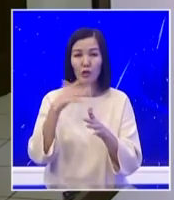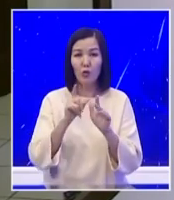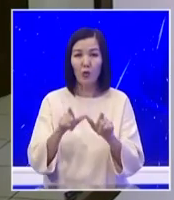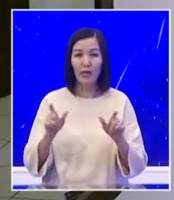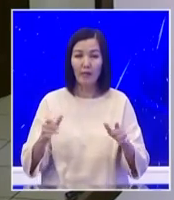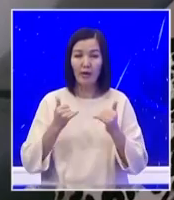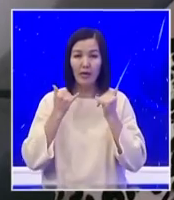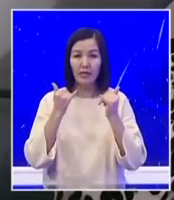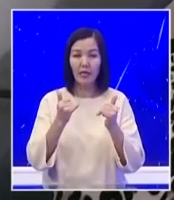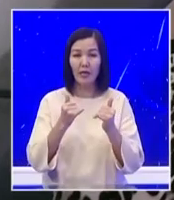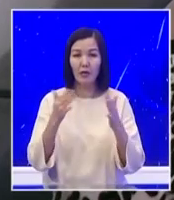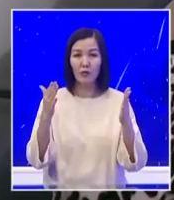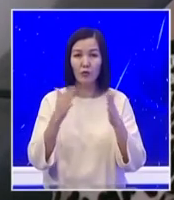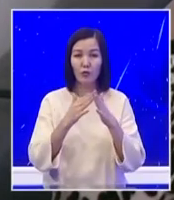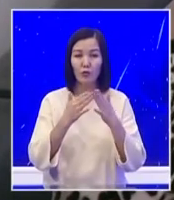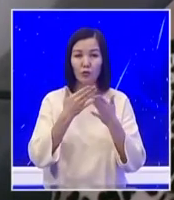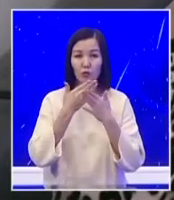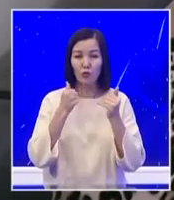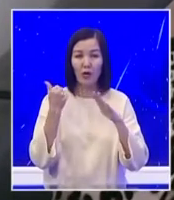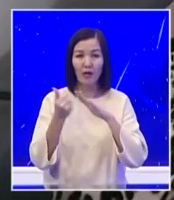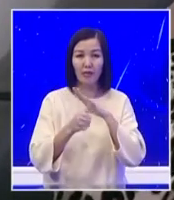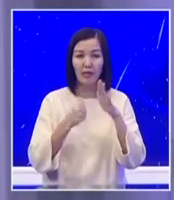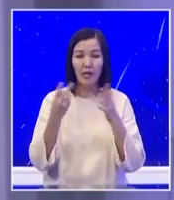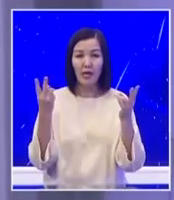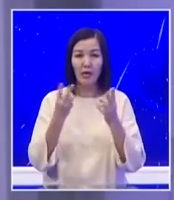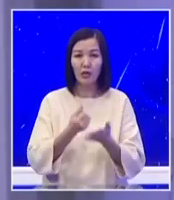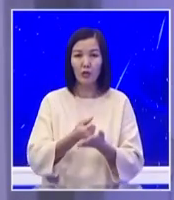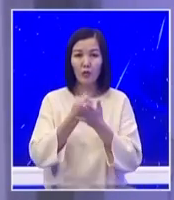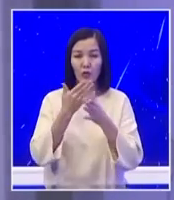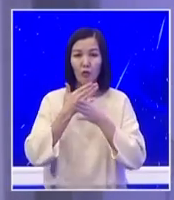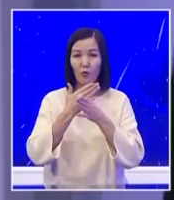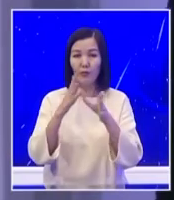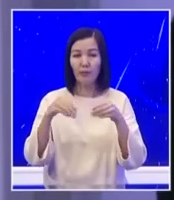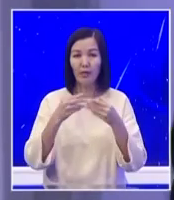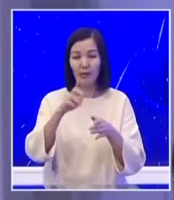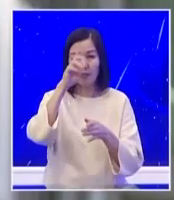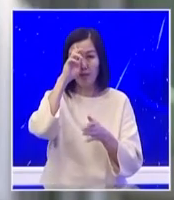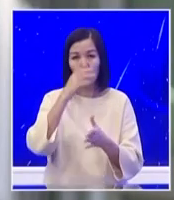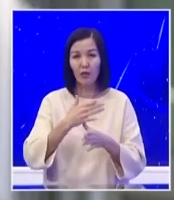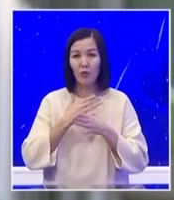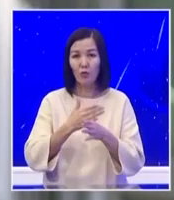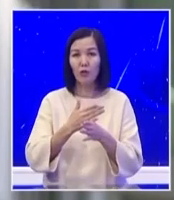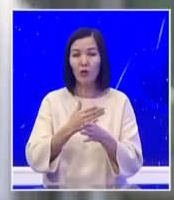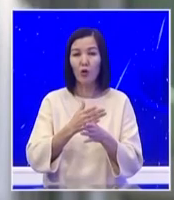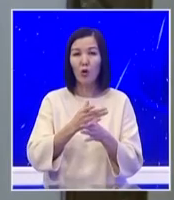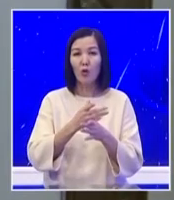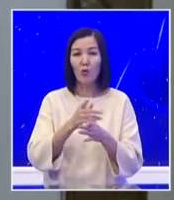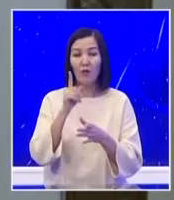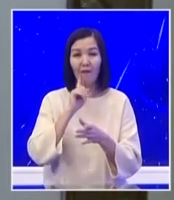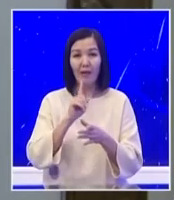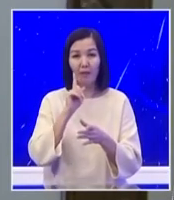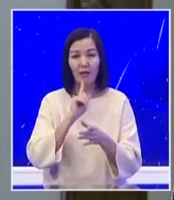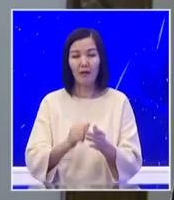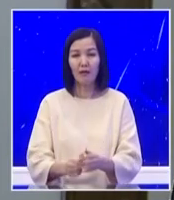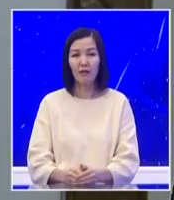бейімдеу мекемесінде үй күйсіз жүрген азаматтарға қажетті қолдау көрсетіледі. Бірақ мемлекеттік қолдаудың белгілі бір уақыты бар.